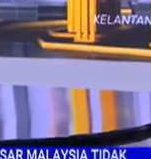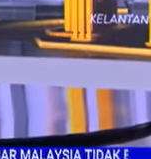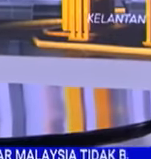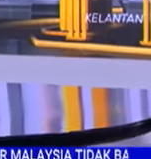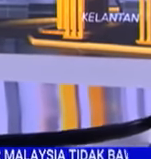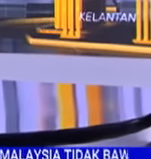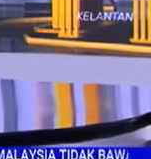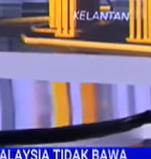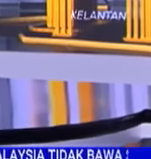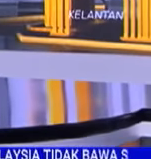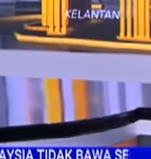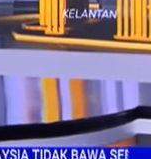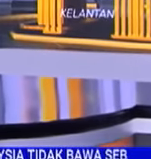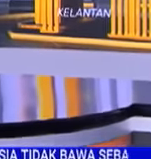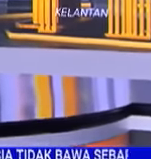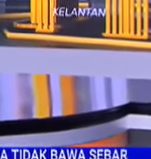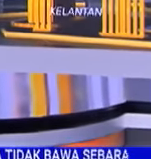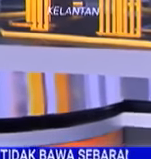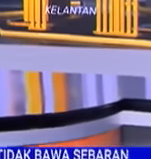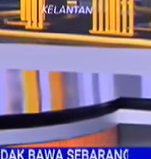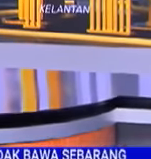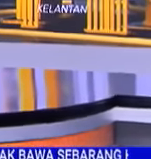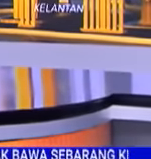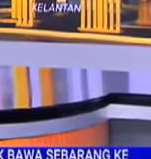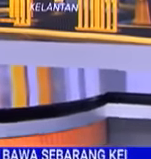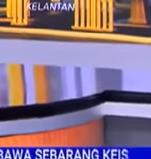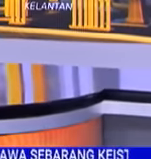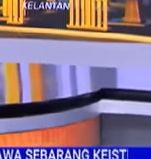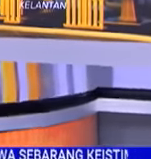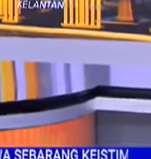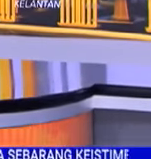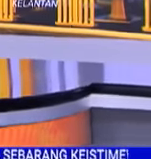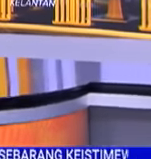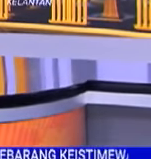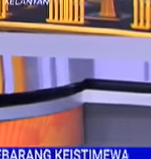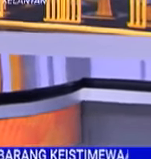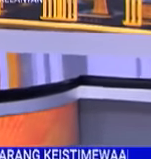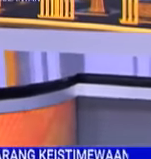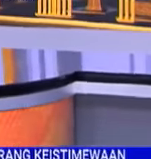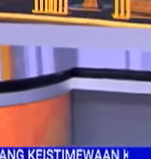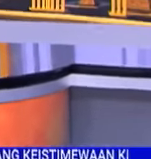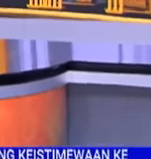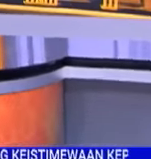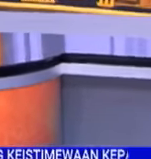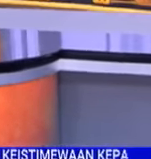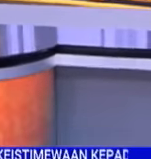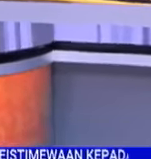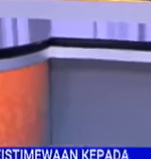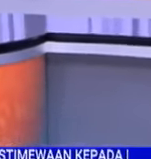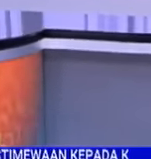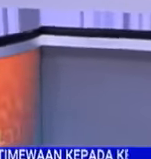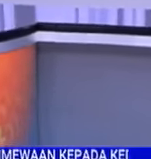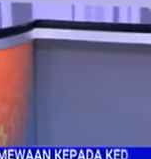semua yang sahih hanya di berita RTM saya Alif Asraf kamanor Assalamualaikum dan salam hormat